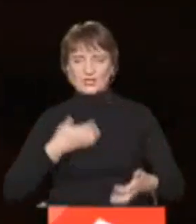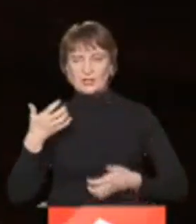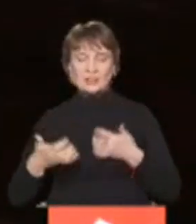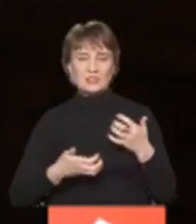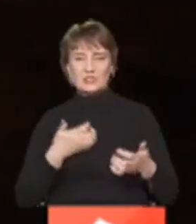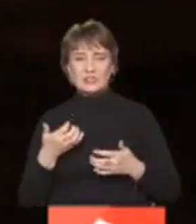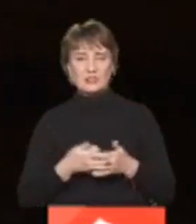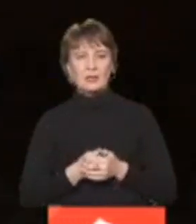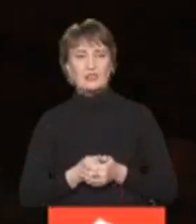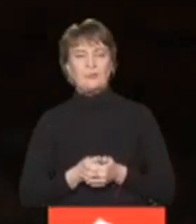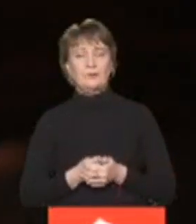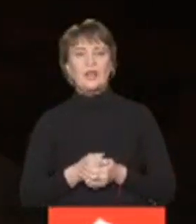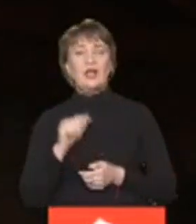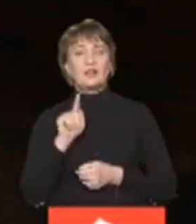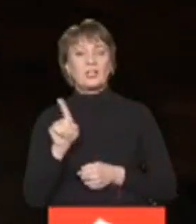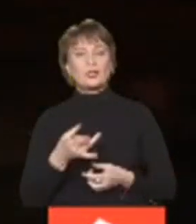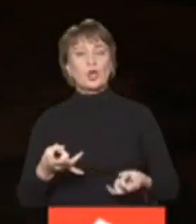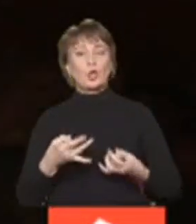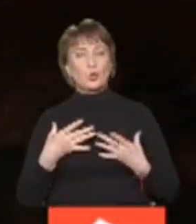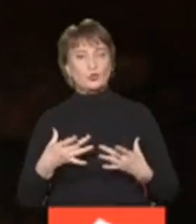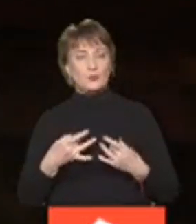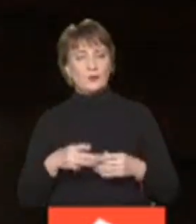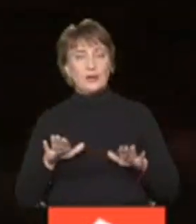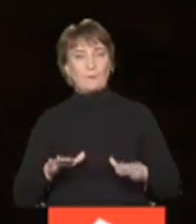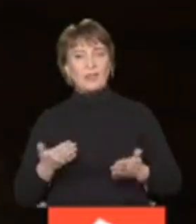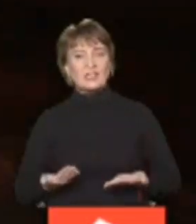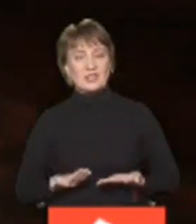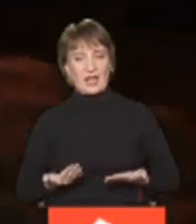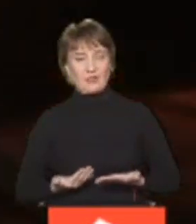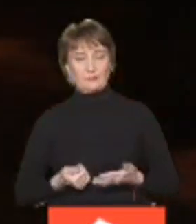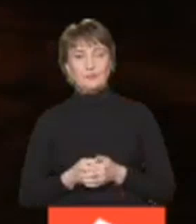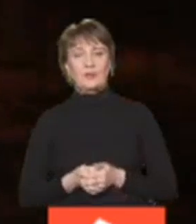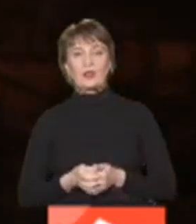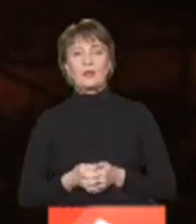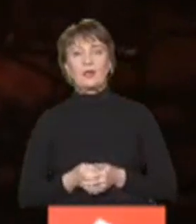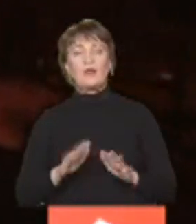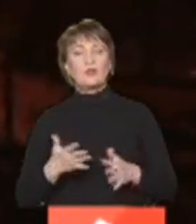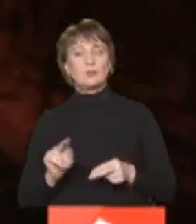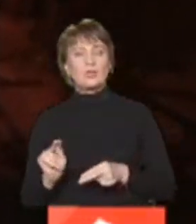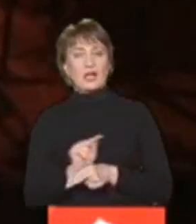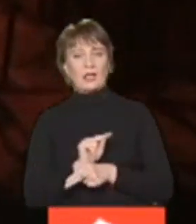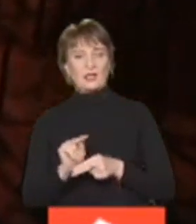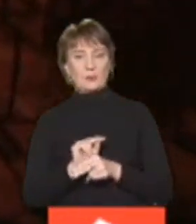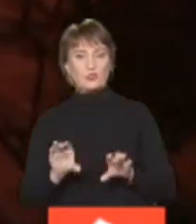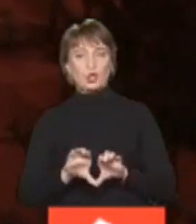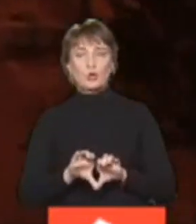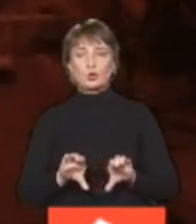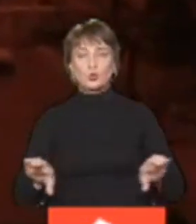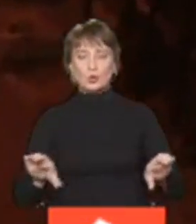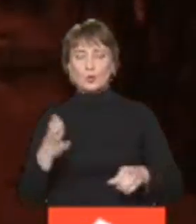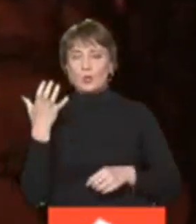буквально кратери. Те, що нам розповіли місцеві, це начебто відбувся ремонт труб